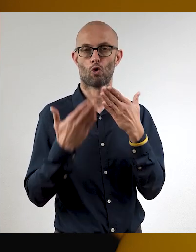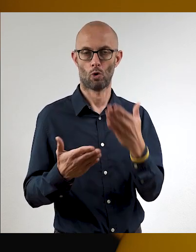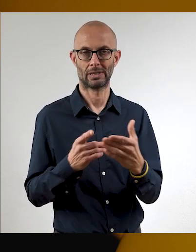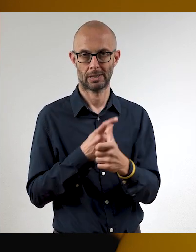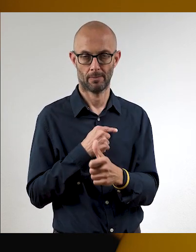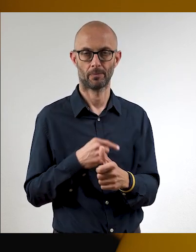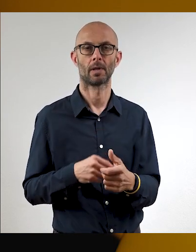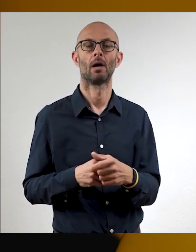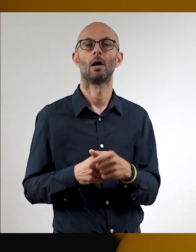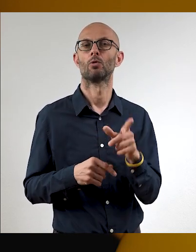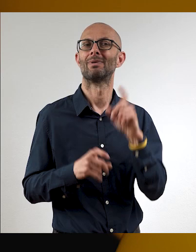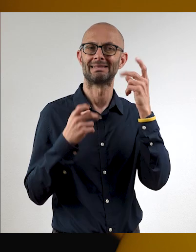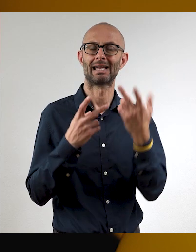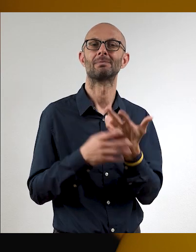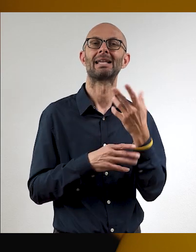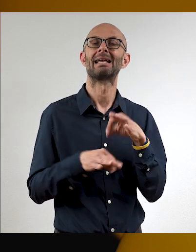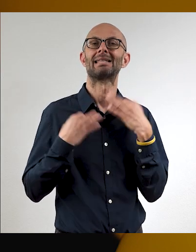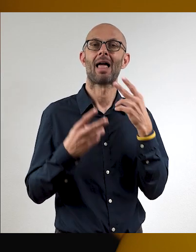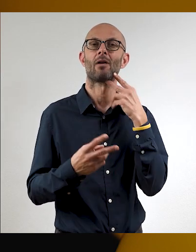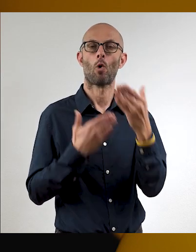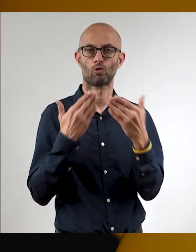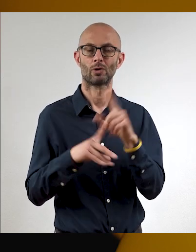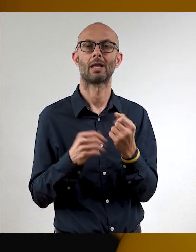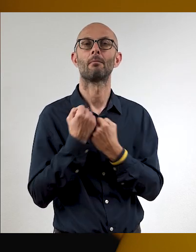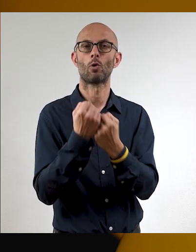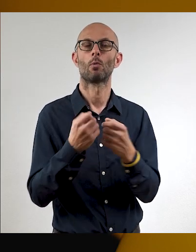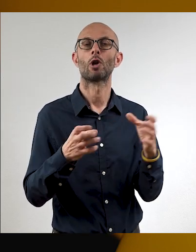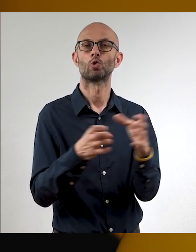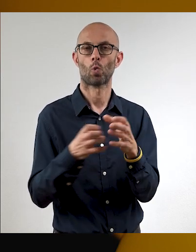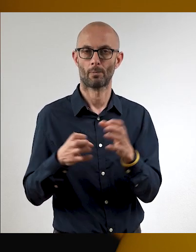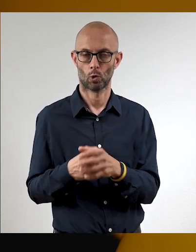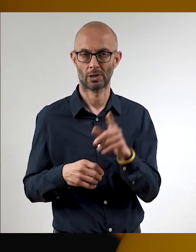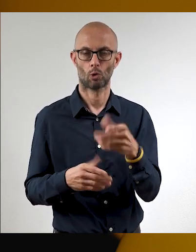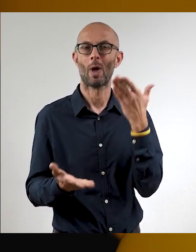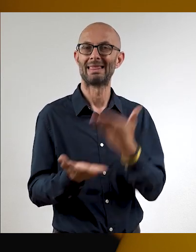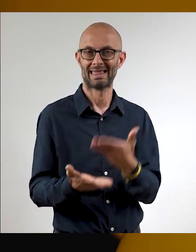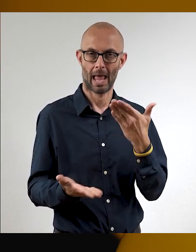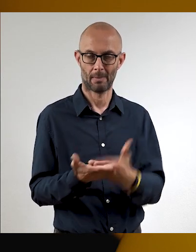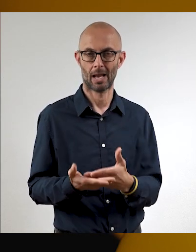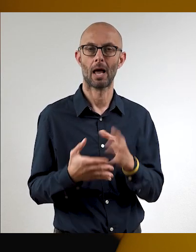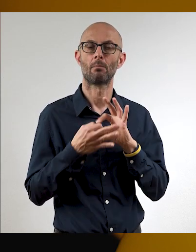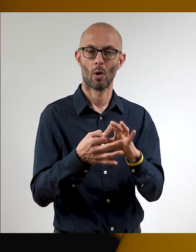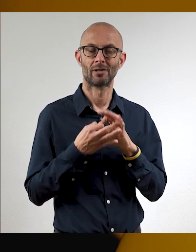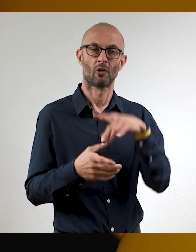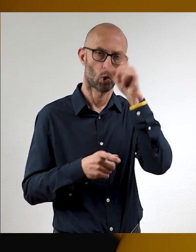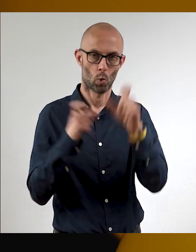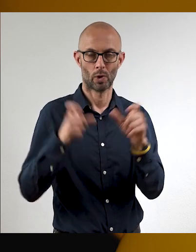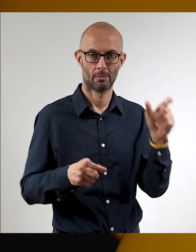Ne? Se pravi, skrb za zdrave odnose in za podporne skupnosti, to je temelj, povezovati z ljudmi.